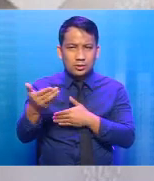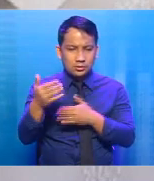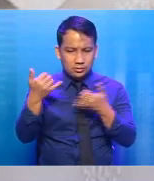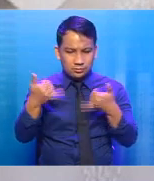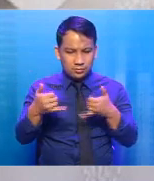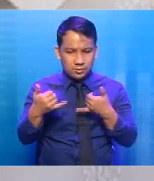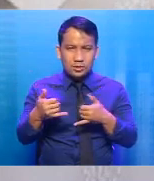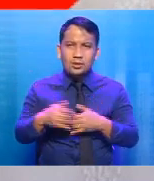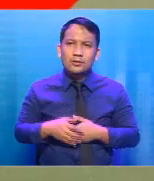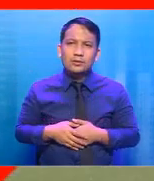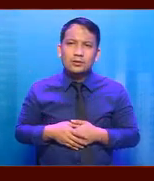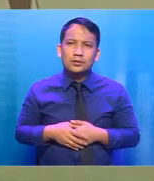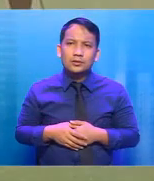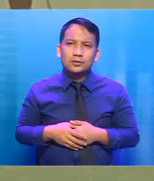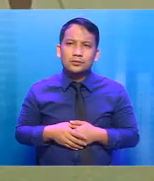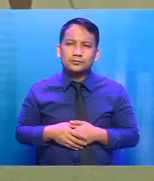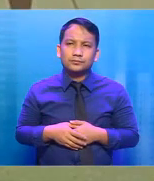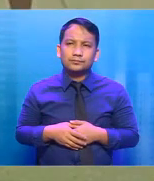laro.